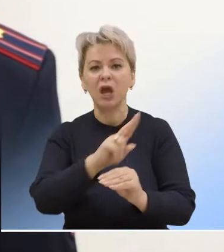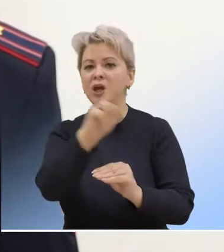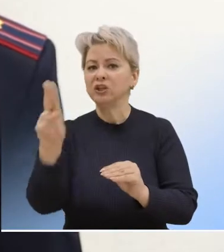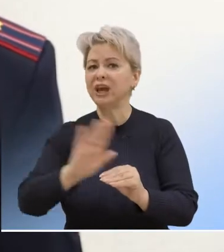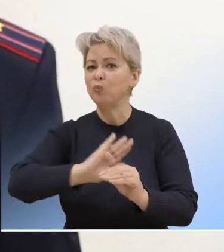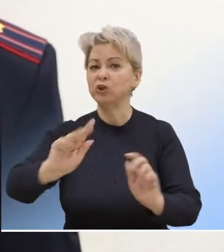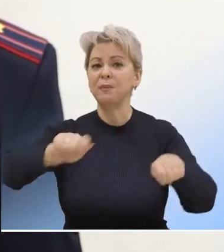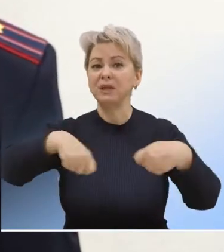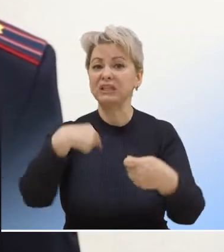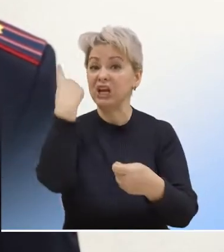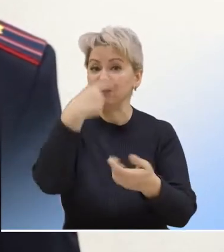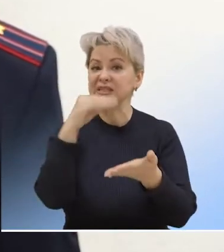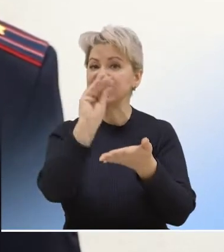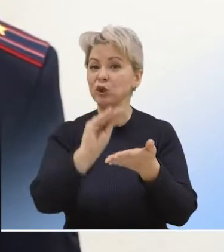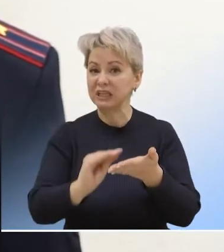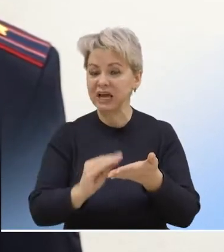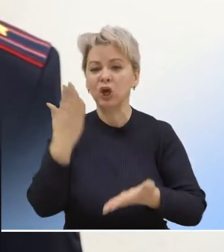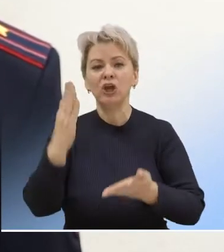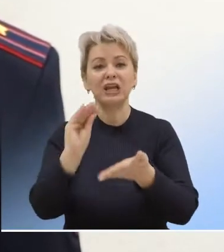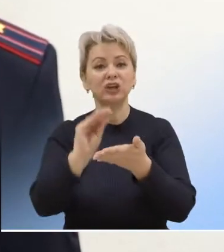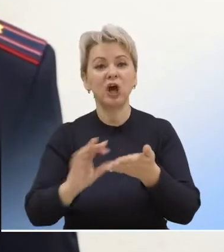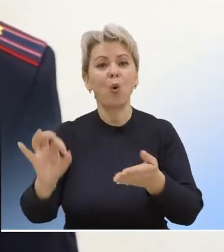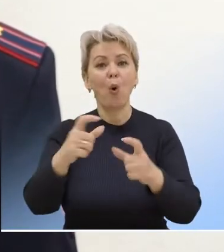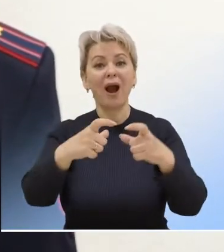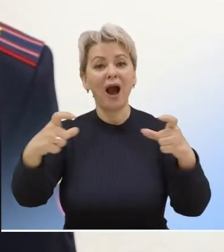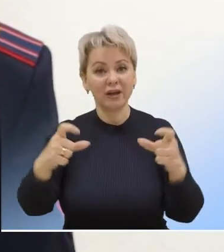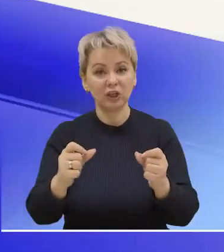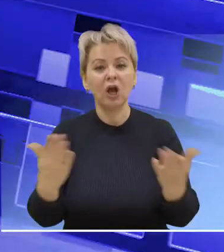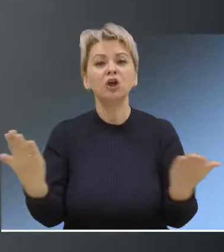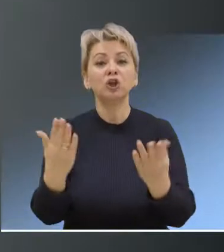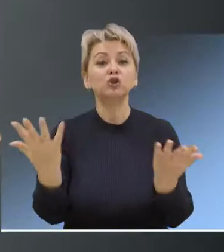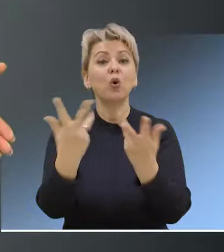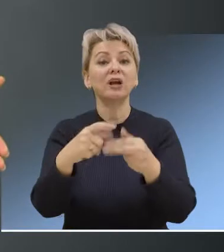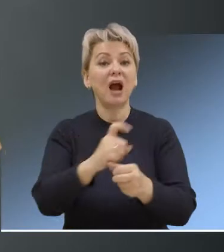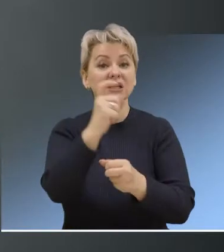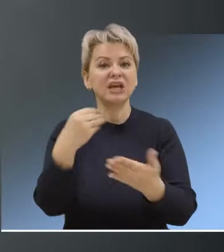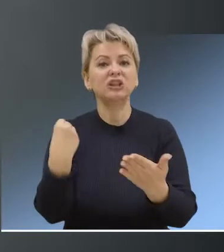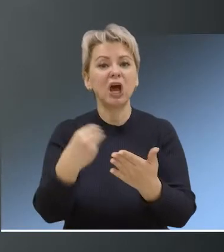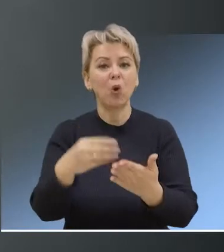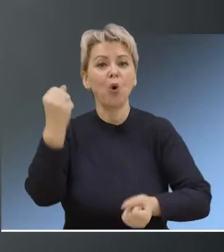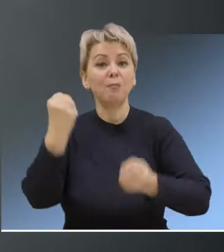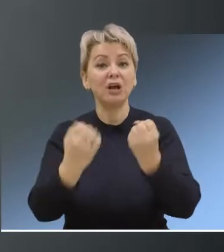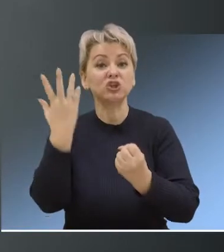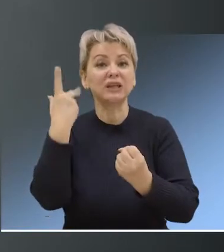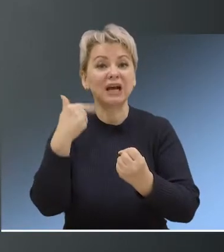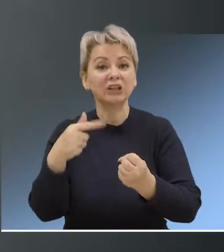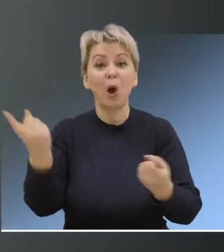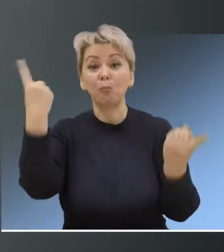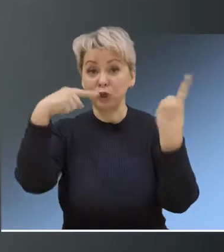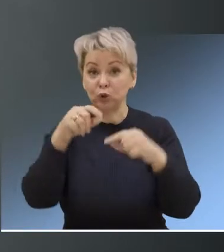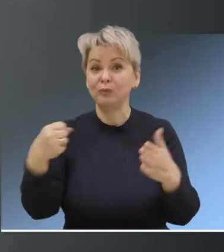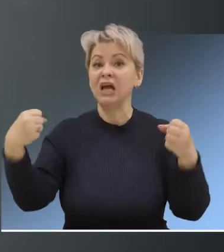счетам. Никому не передавайте ваши персональные данные или данные о картах. На что рассчитывал хозяин дорогой иномарки,